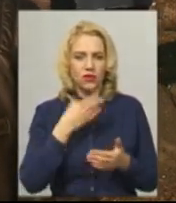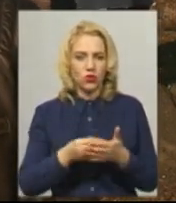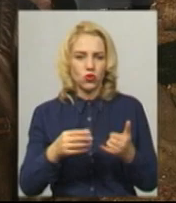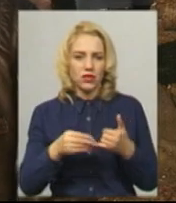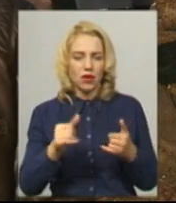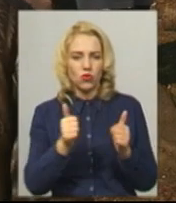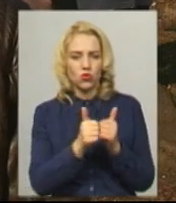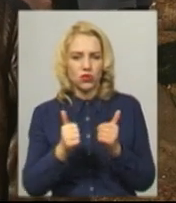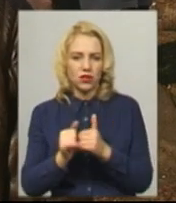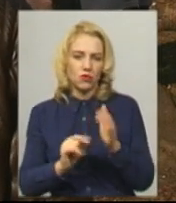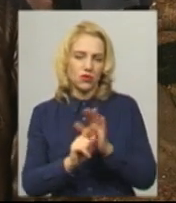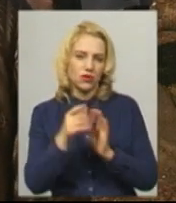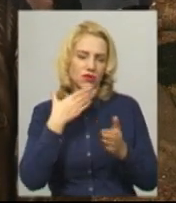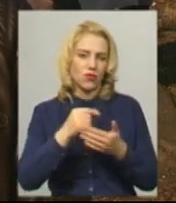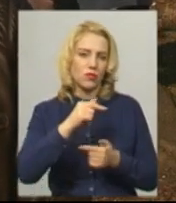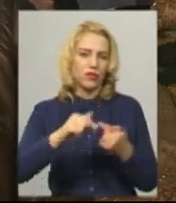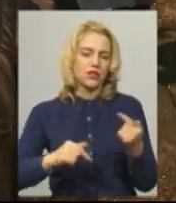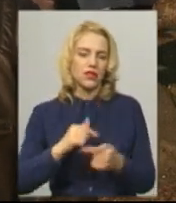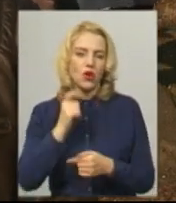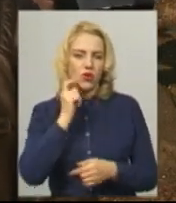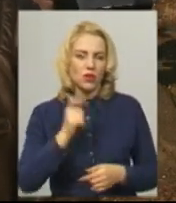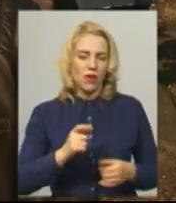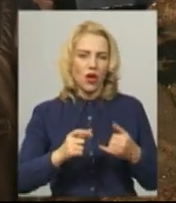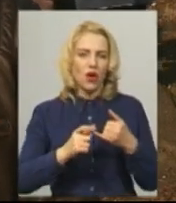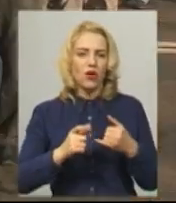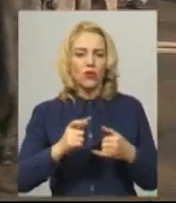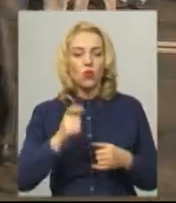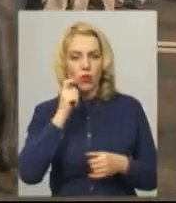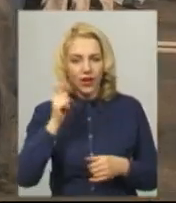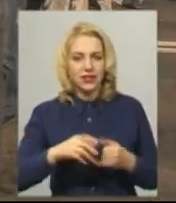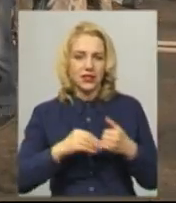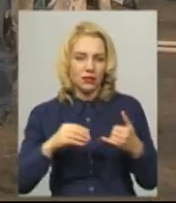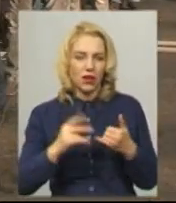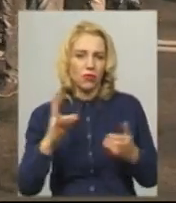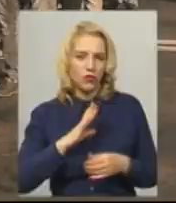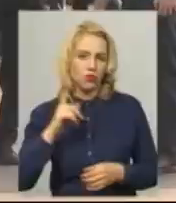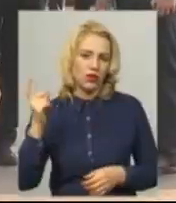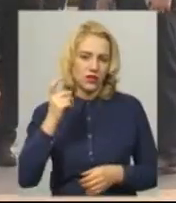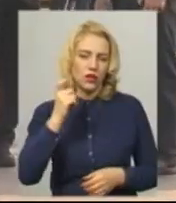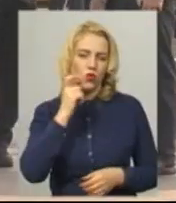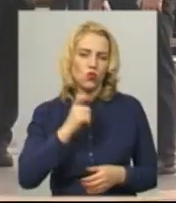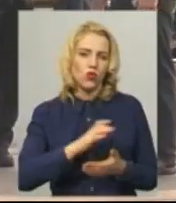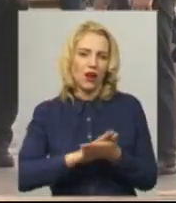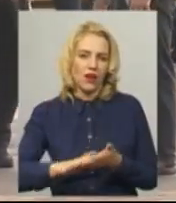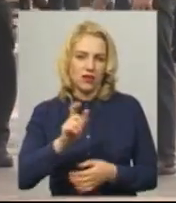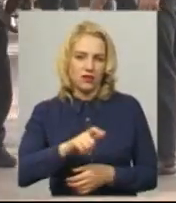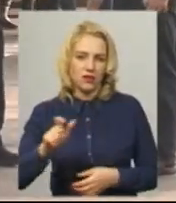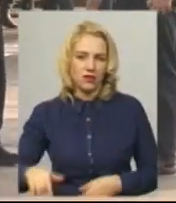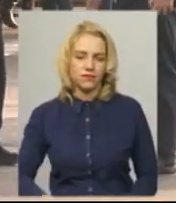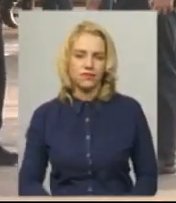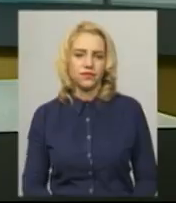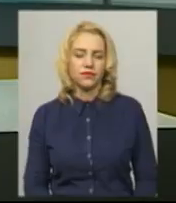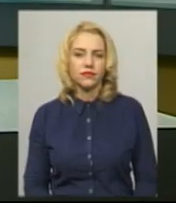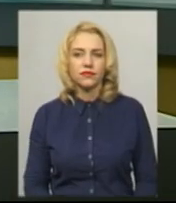і започаткувати свій бізнес. Землею українською мають володіти українці». Анастасія Збродова, Віктор Кривий. Новини на Суспільному. Хмельниччина.